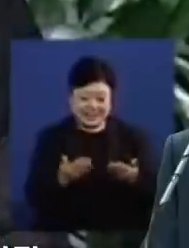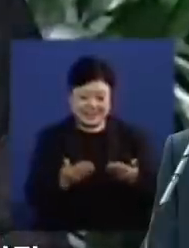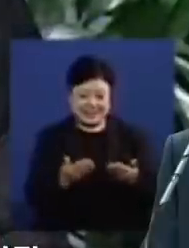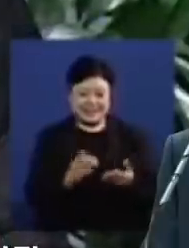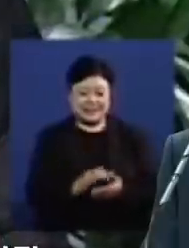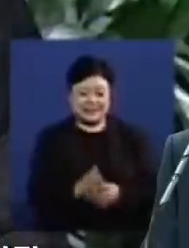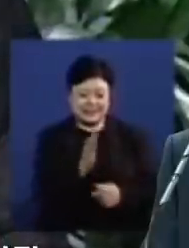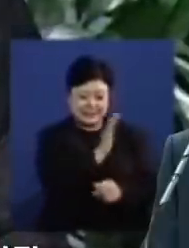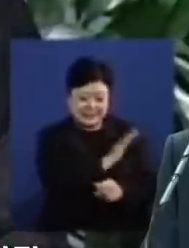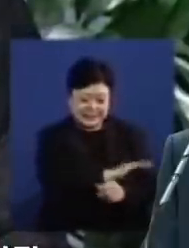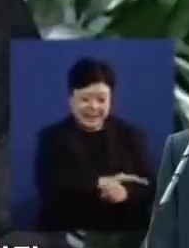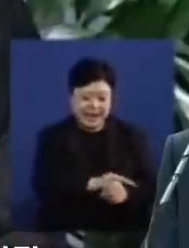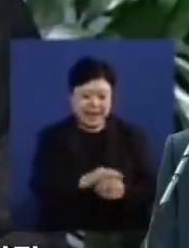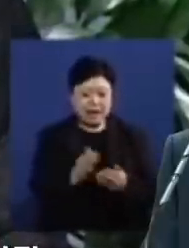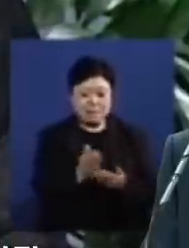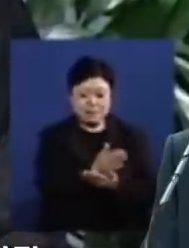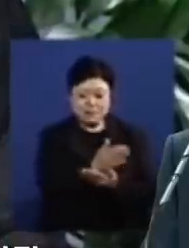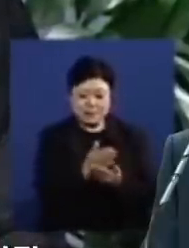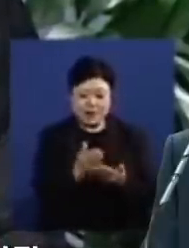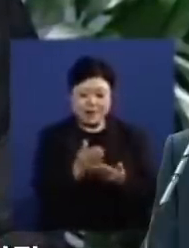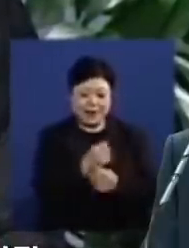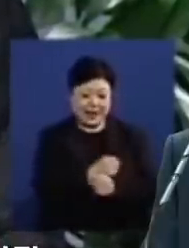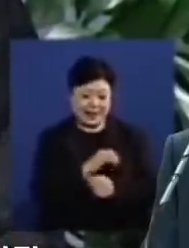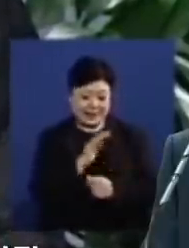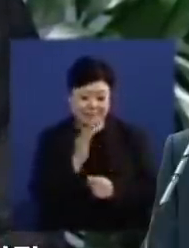일을 분별해야 되는 것입니다.